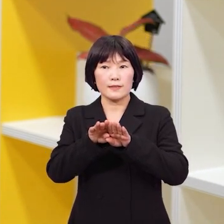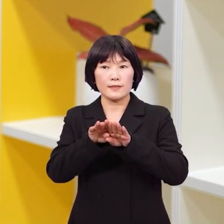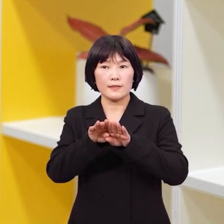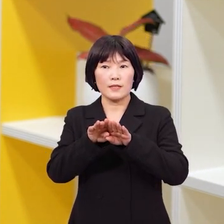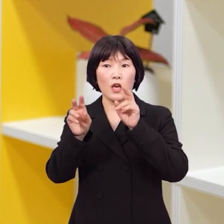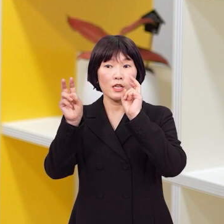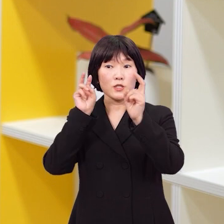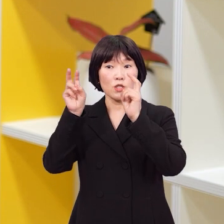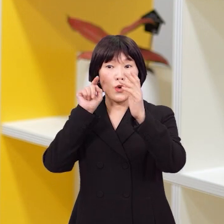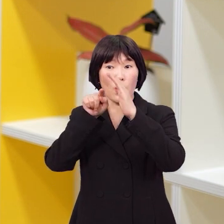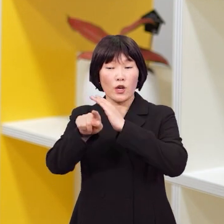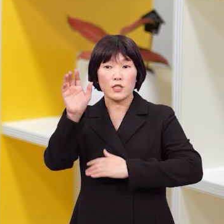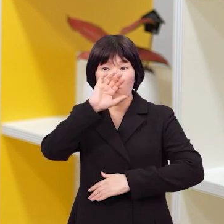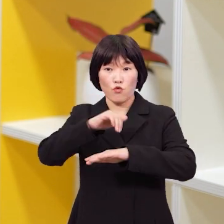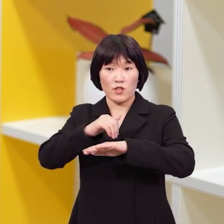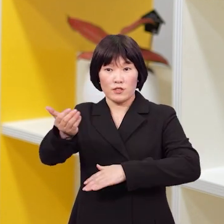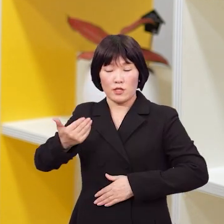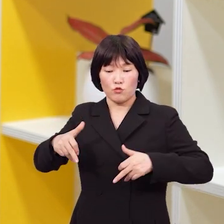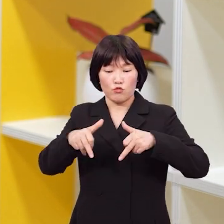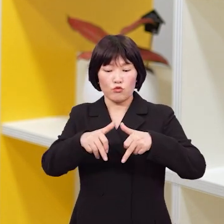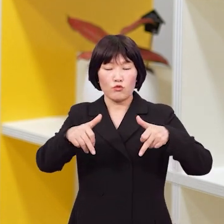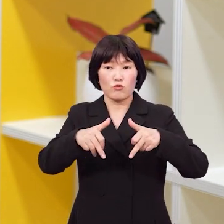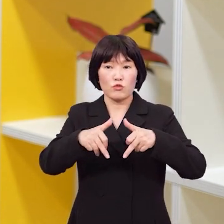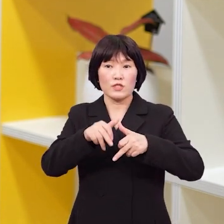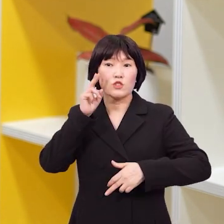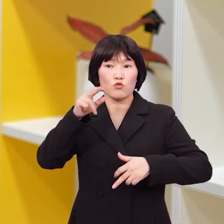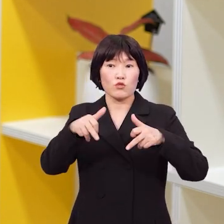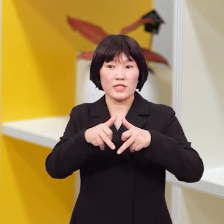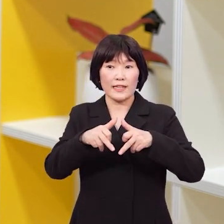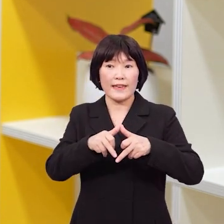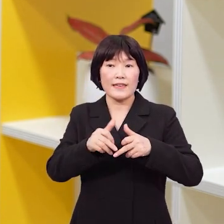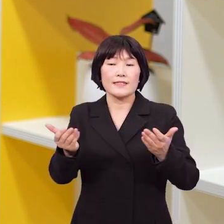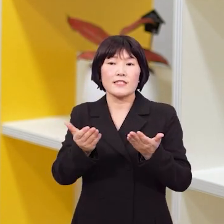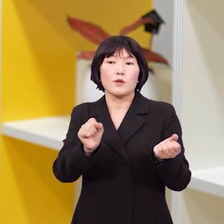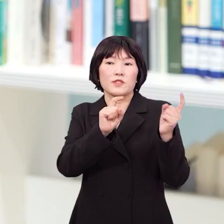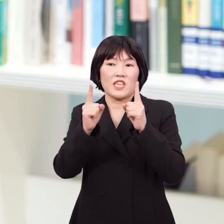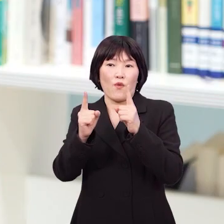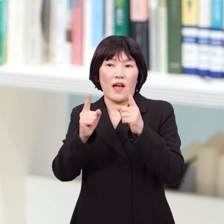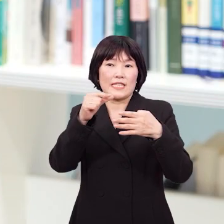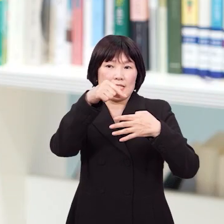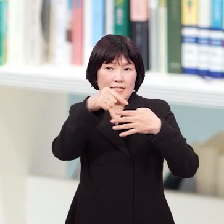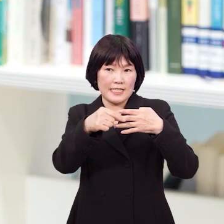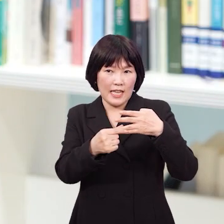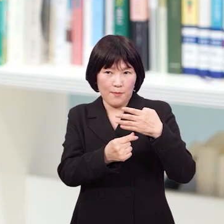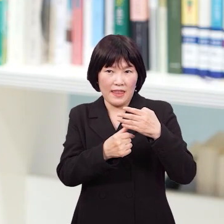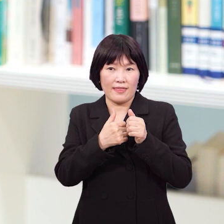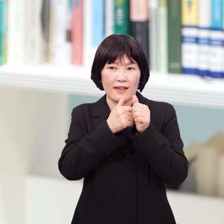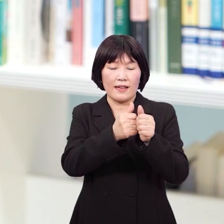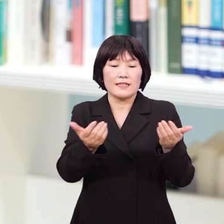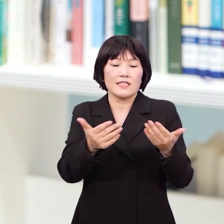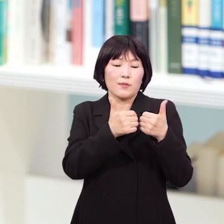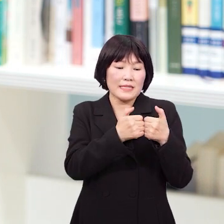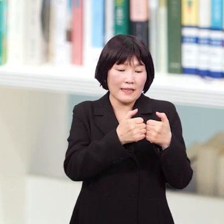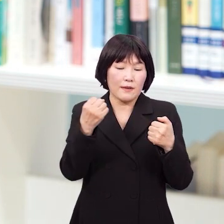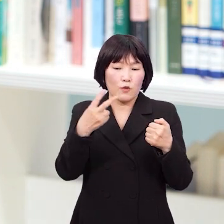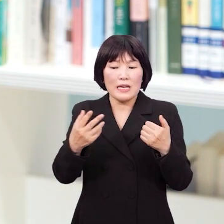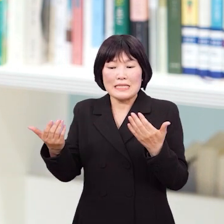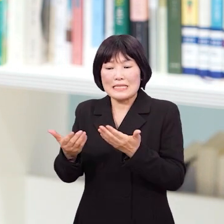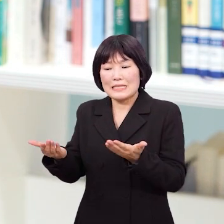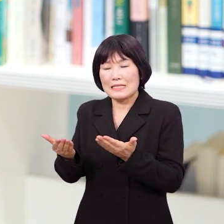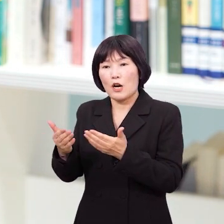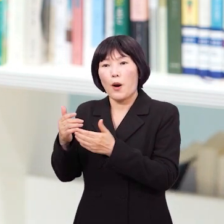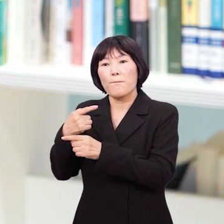나가기 전 중증 장애인 직업재활 시스템 업무 매뉴얼에 따라 직업 상담 및 직업 평가를